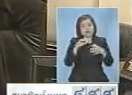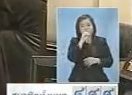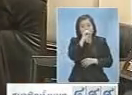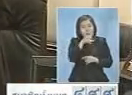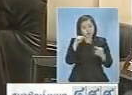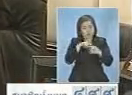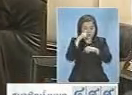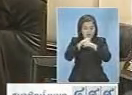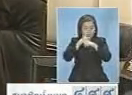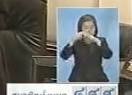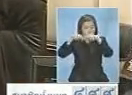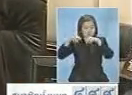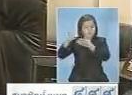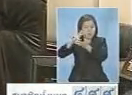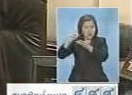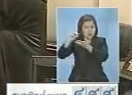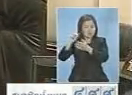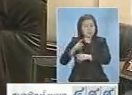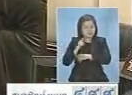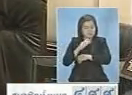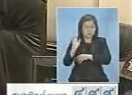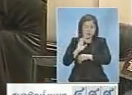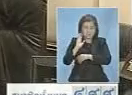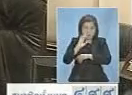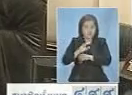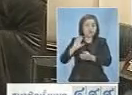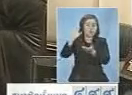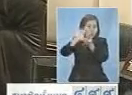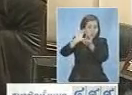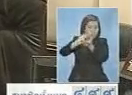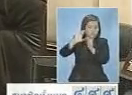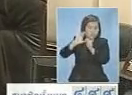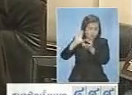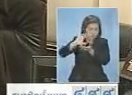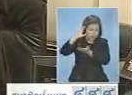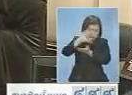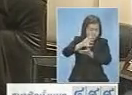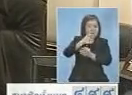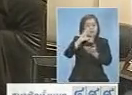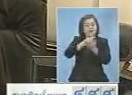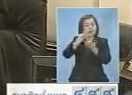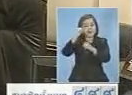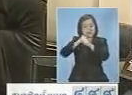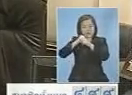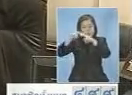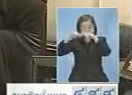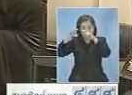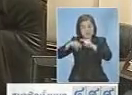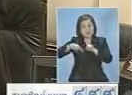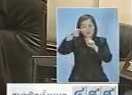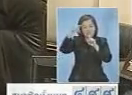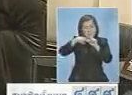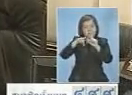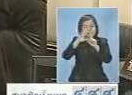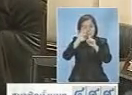านนี้เป็นงานวิจัยมหาวิทยาลัยไม่ใช่ฮะงบสำหรับใช้ให้มหาวิทยาลัยวิจัยเนี่ยมีแค่ 1,970 จ